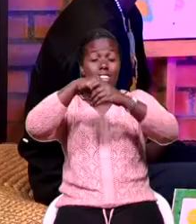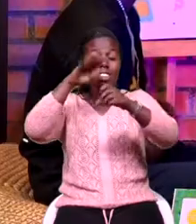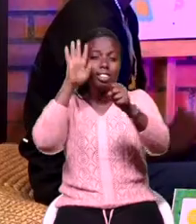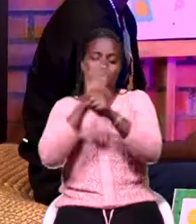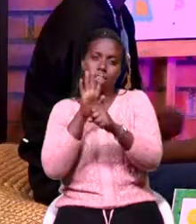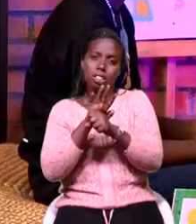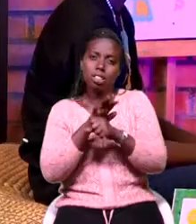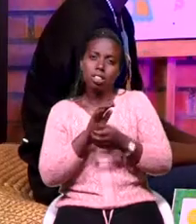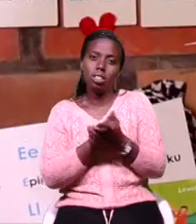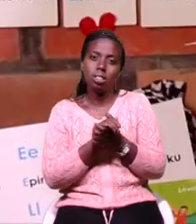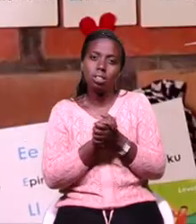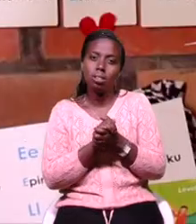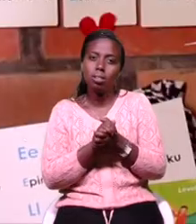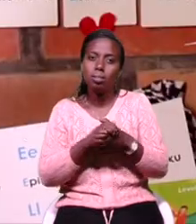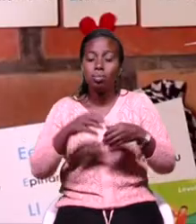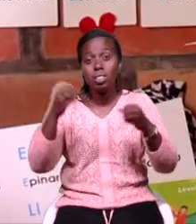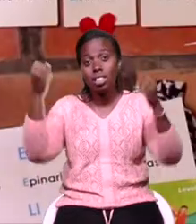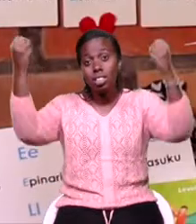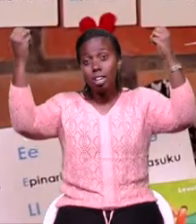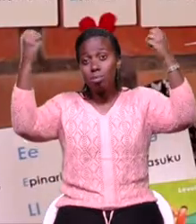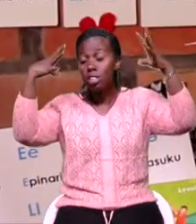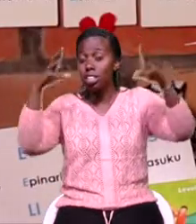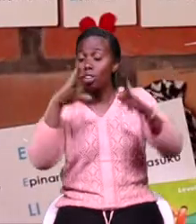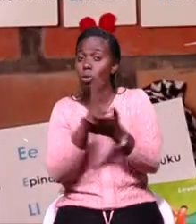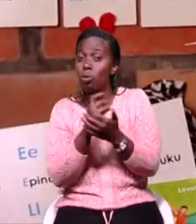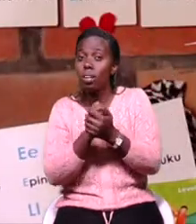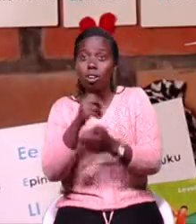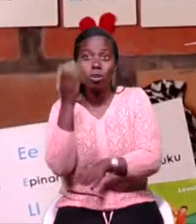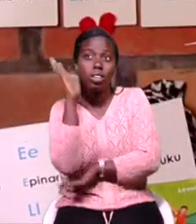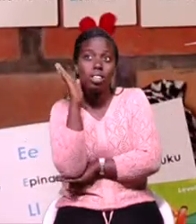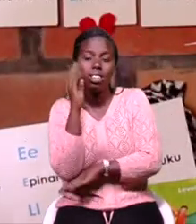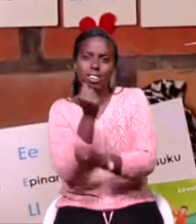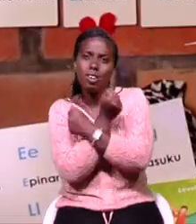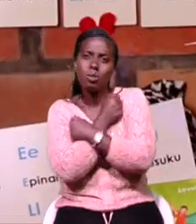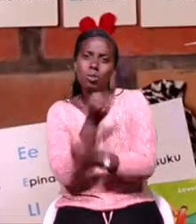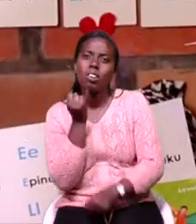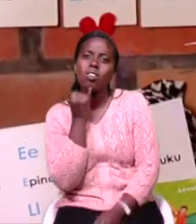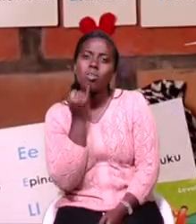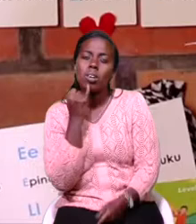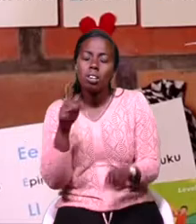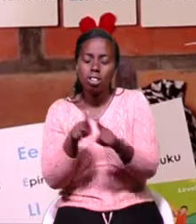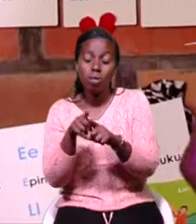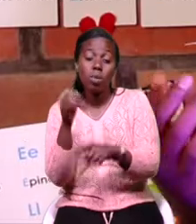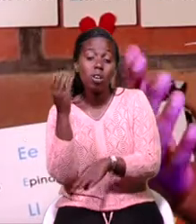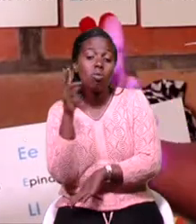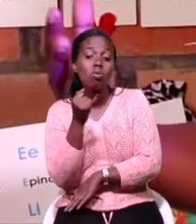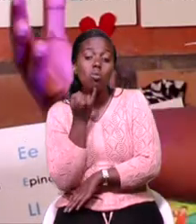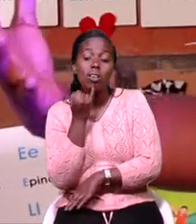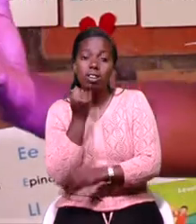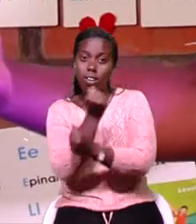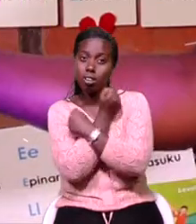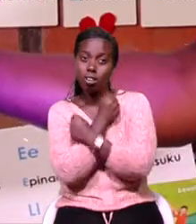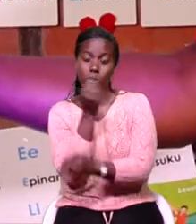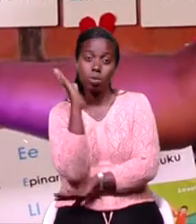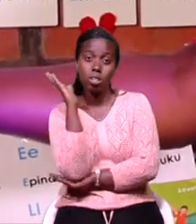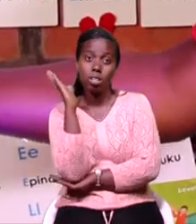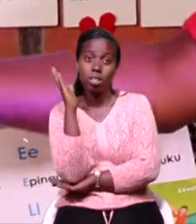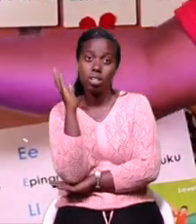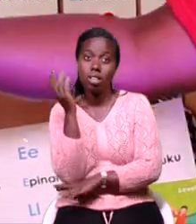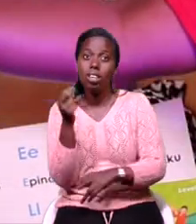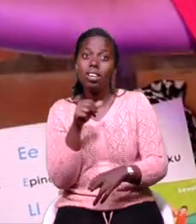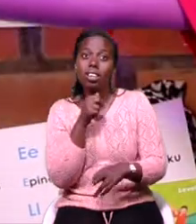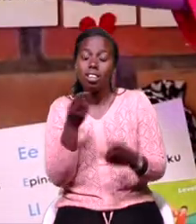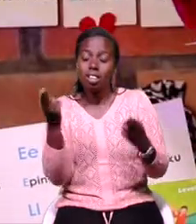cyane. Ryamucanaho ariko kubera ko igiti cyakundaga umwana, umwana nawe agakunda igiti, nta kindi cyahitaga